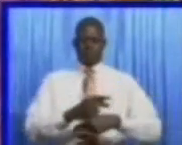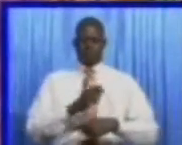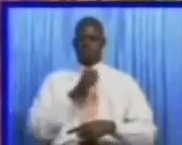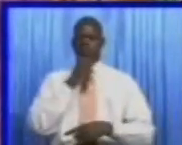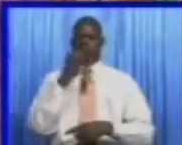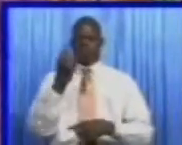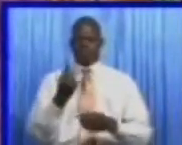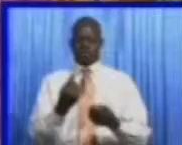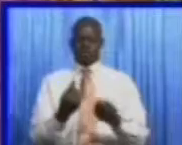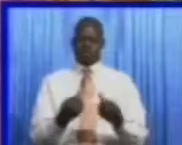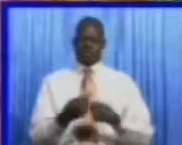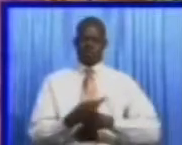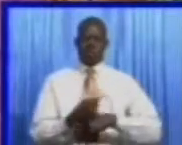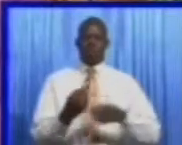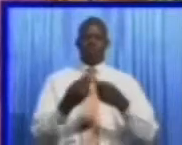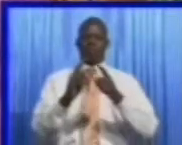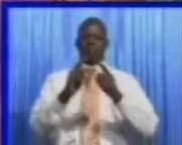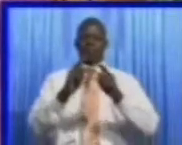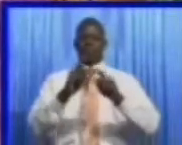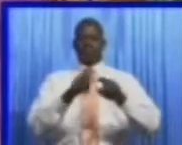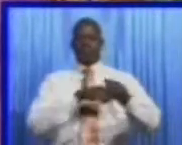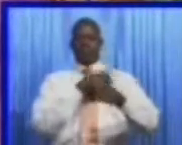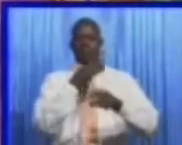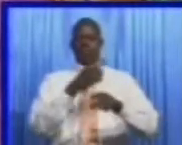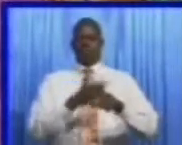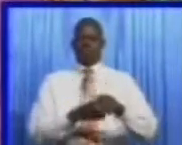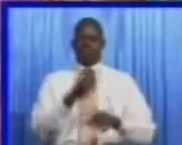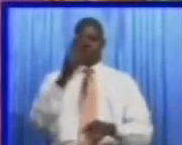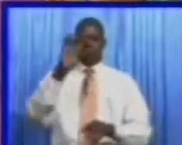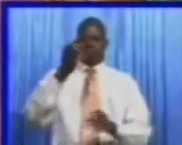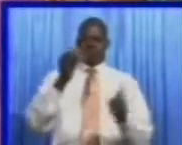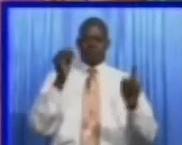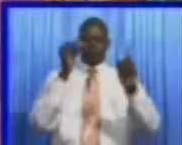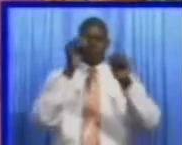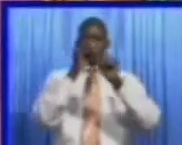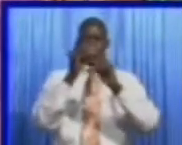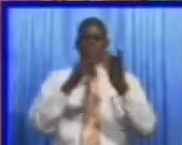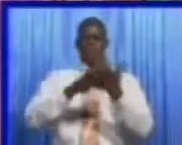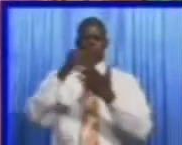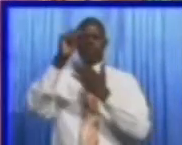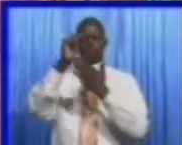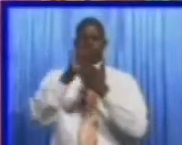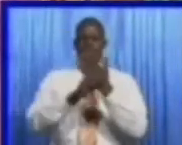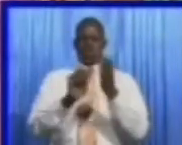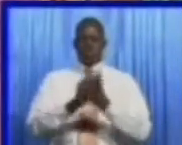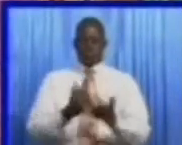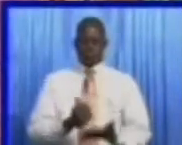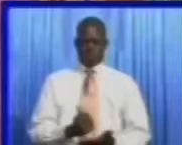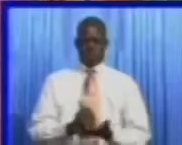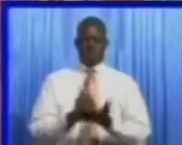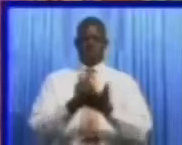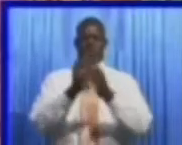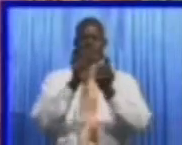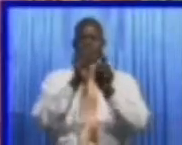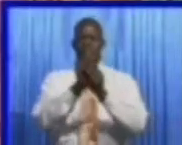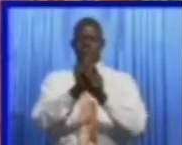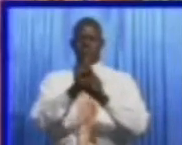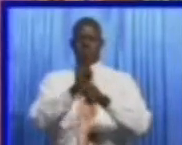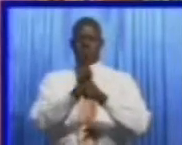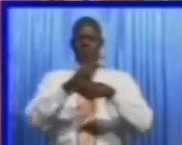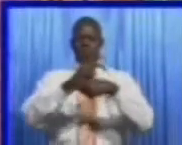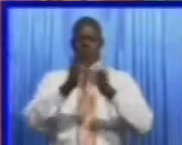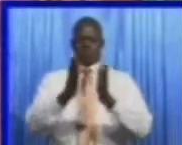aujourd'hui, mais à produire sur le long terme. Le deuxième objectif de ce projet, c'est d'aider les petits producteurs à